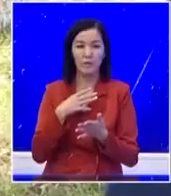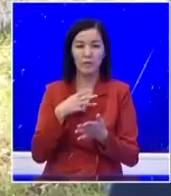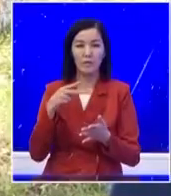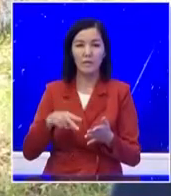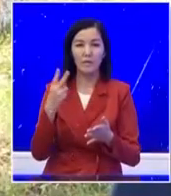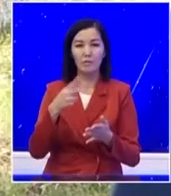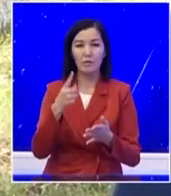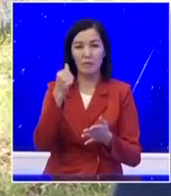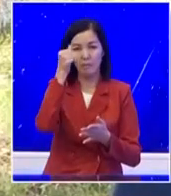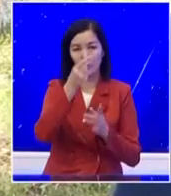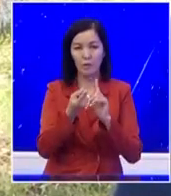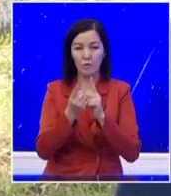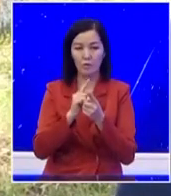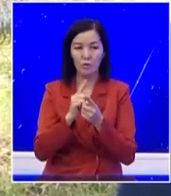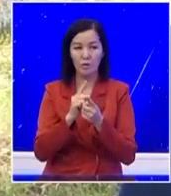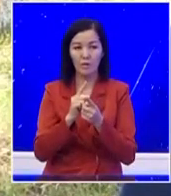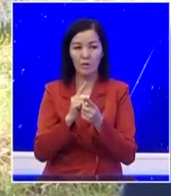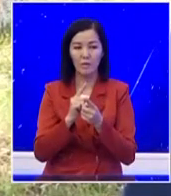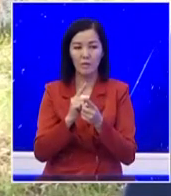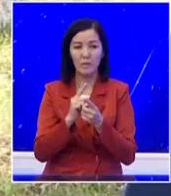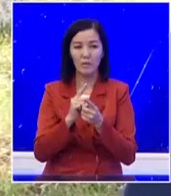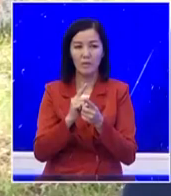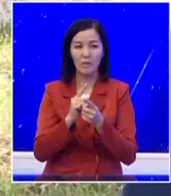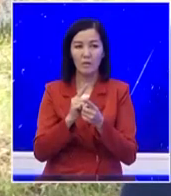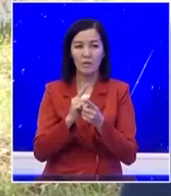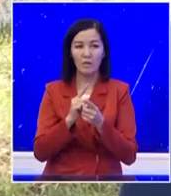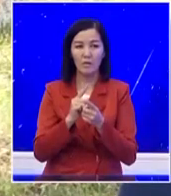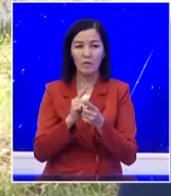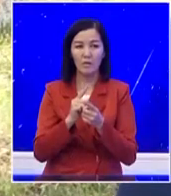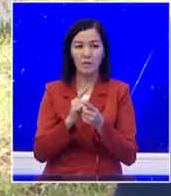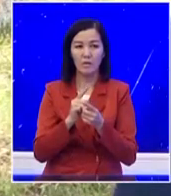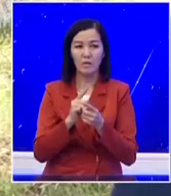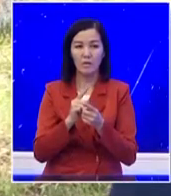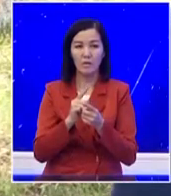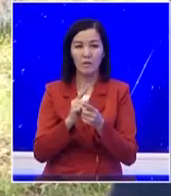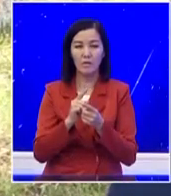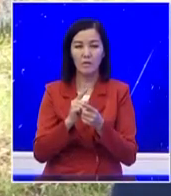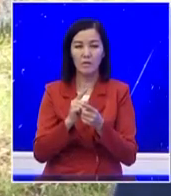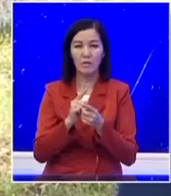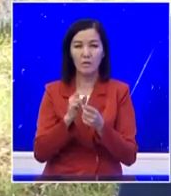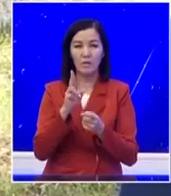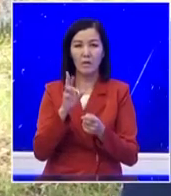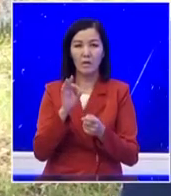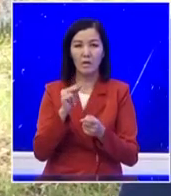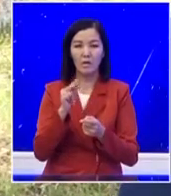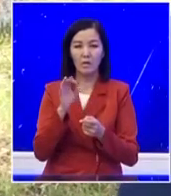2021-ге ауыстырған себебімен үлкен енді біздің сөзбен айтқанда качковый сбор дейді.